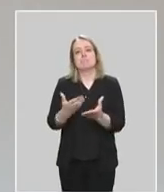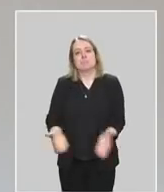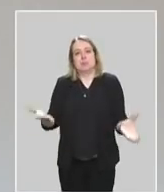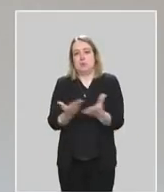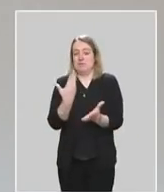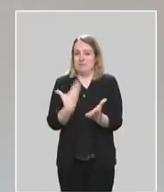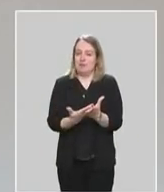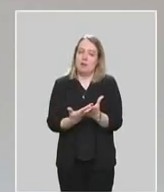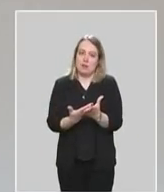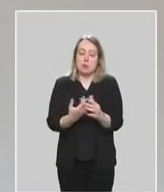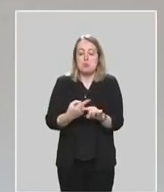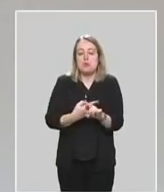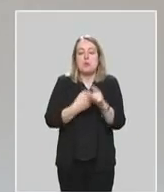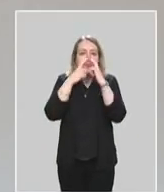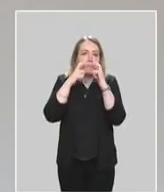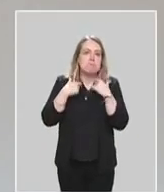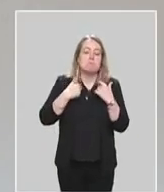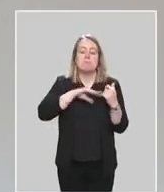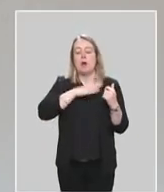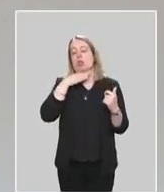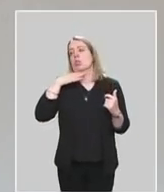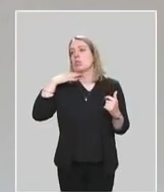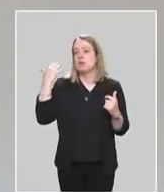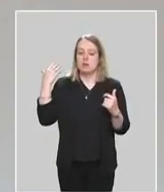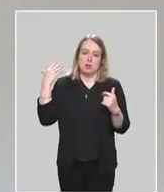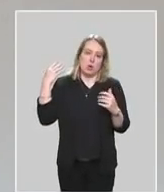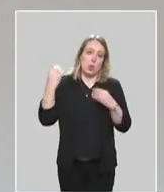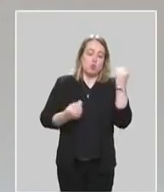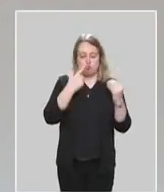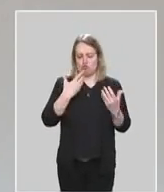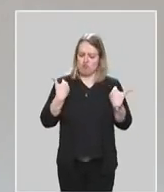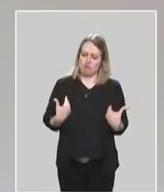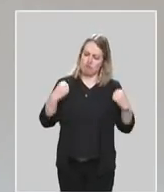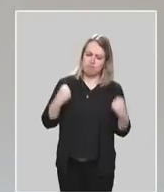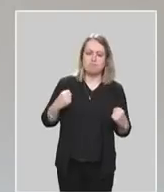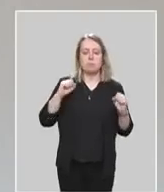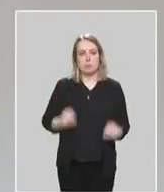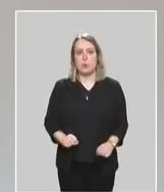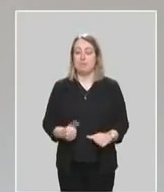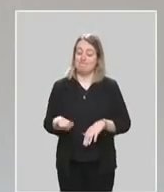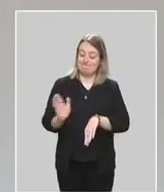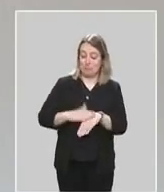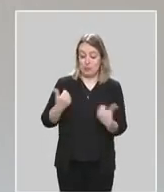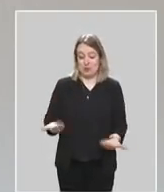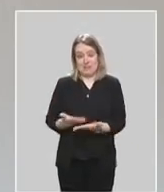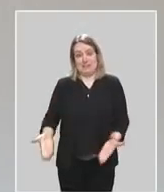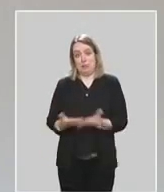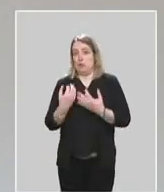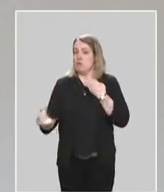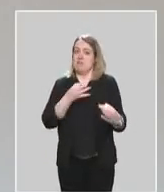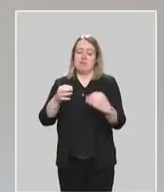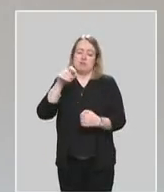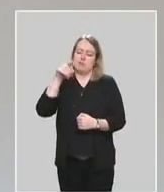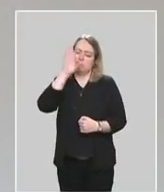Ce retrait s'est opéré progressivement par usure ou par fausse réassurance. Désormais, compte tenu de la circulation du virus, il faut le